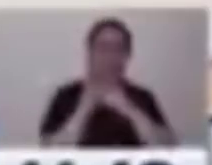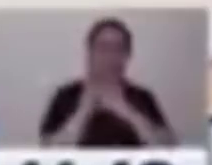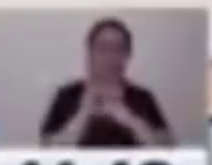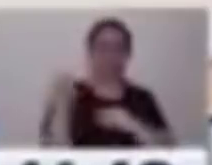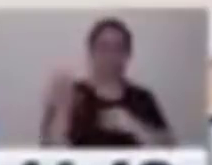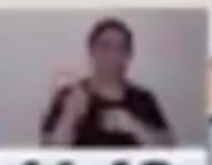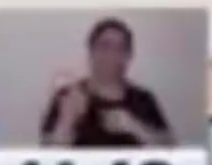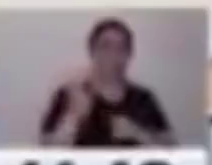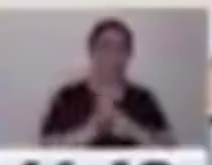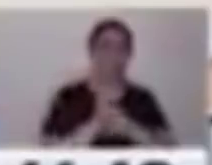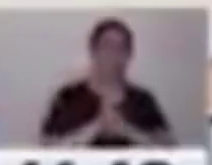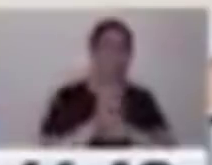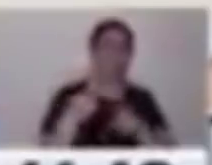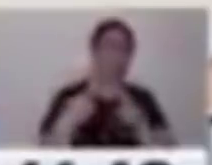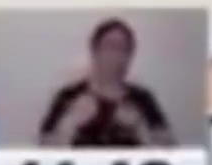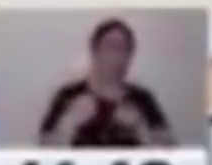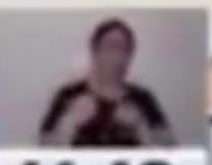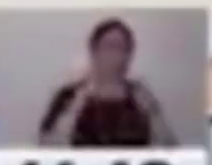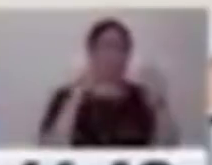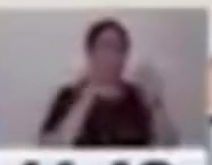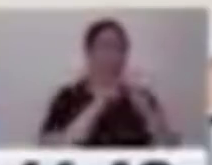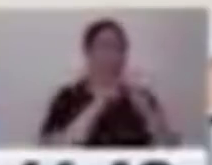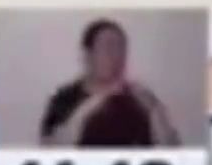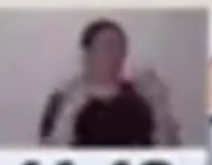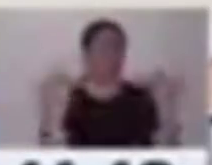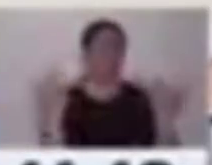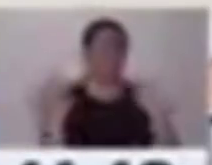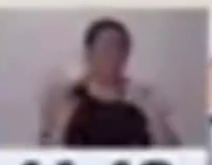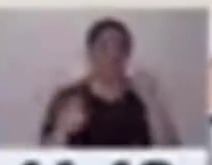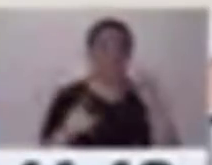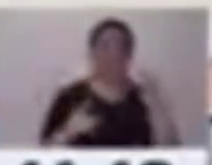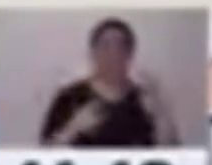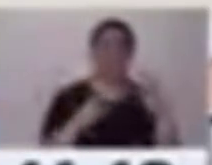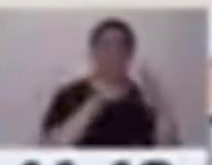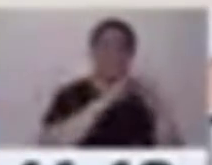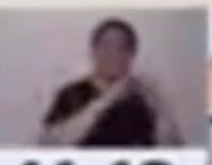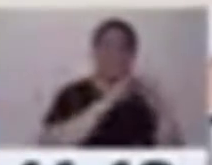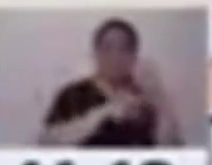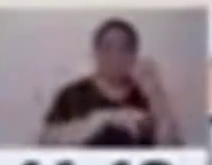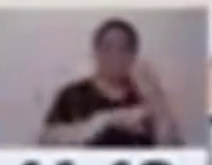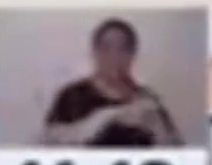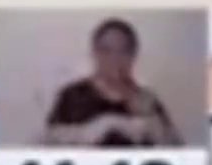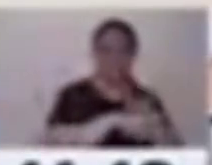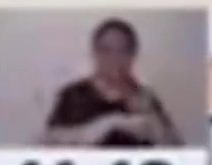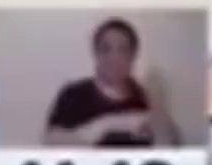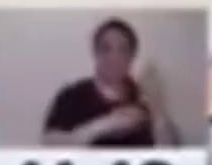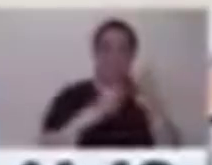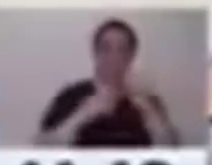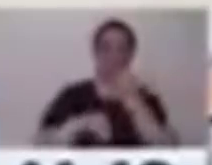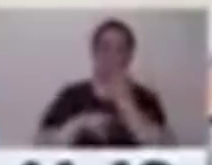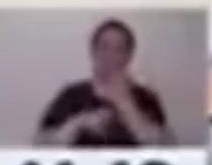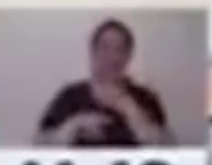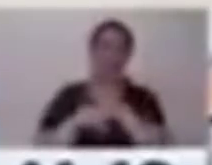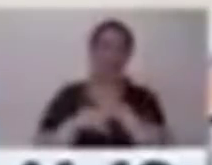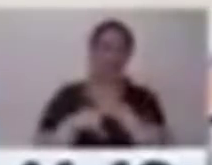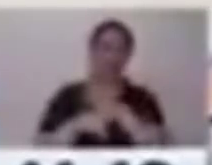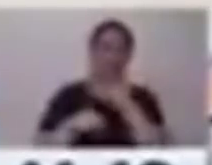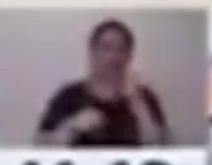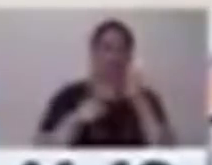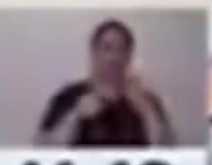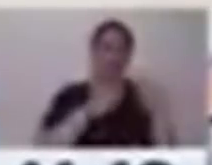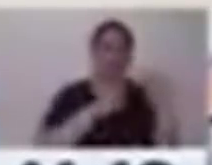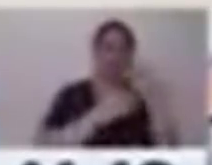upang ripasuhin o tignan ng ating mga kababayan at maaari rin